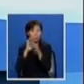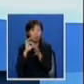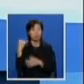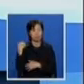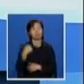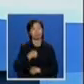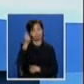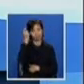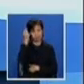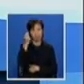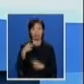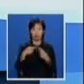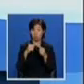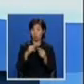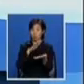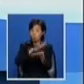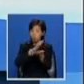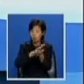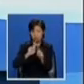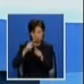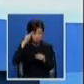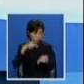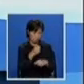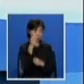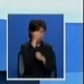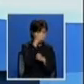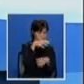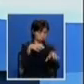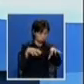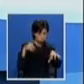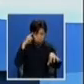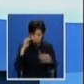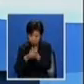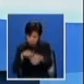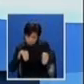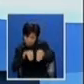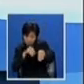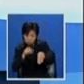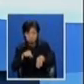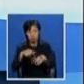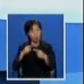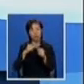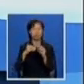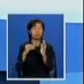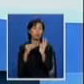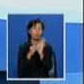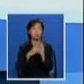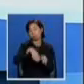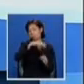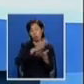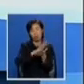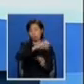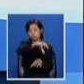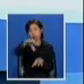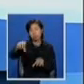อยู่ในบริเวณที่มีการชุมนุมหลักนะครับแต่ว่าในกรุงเทพมหานครทั้งหมดก็จะให้ทางกระทรวงศึก